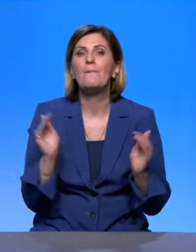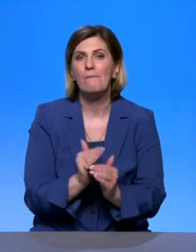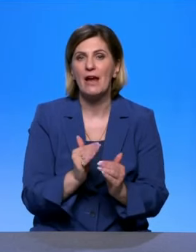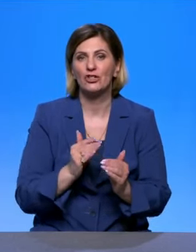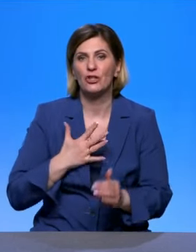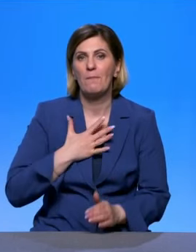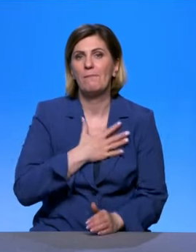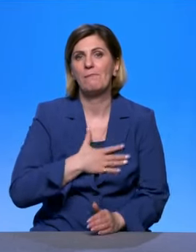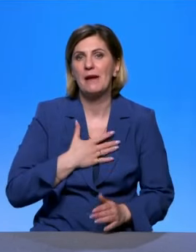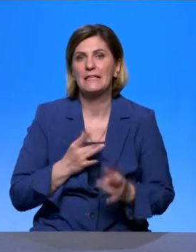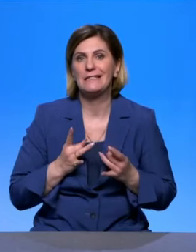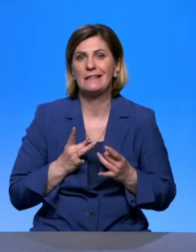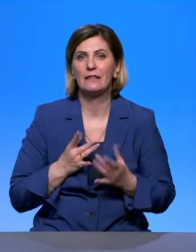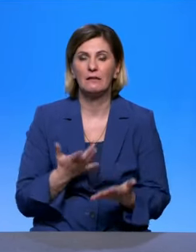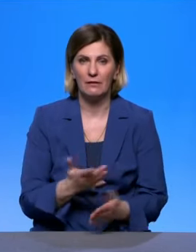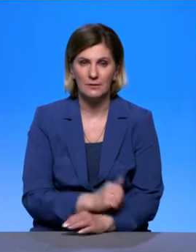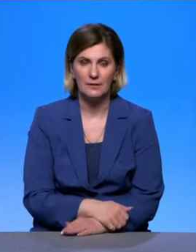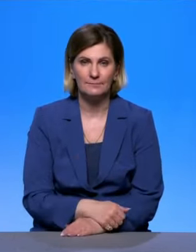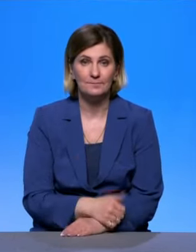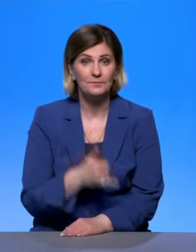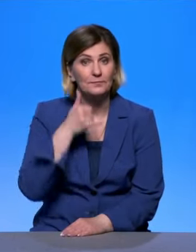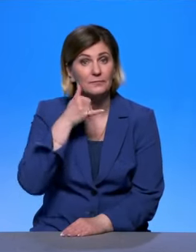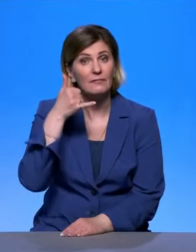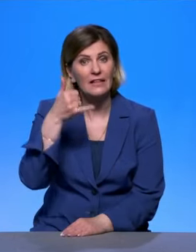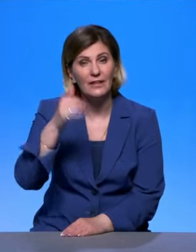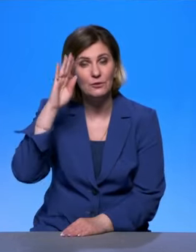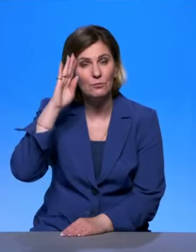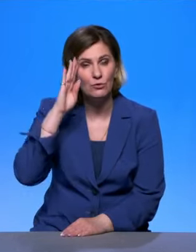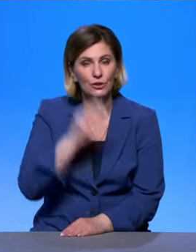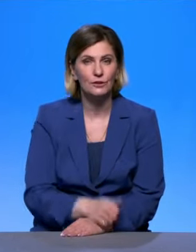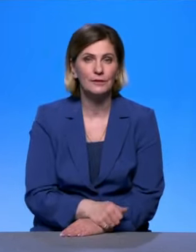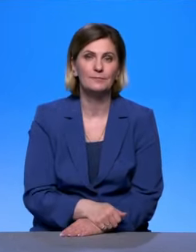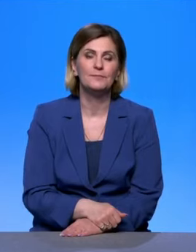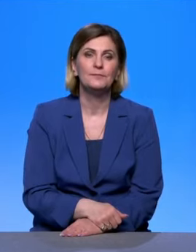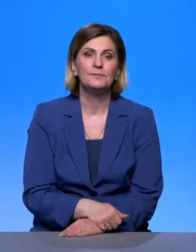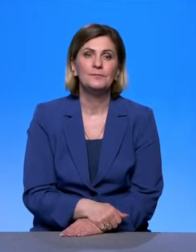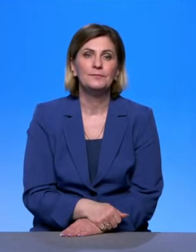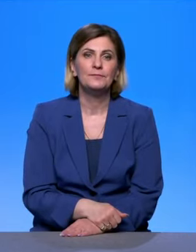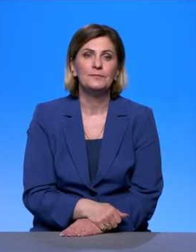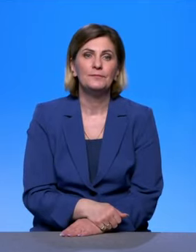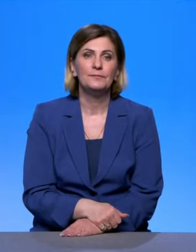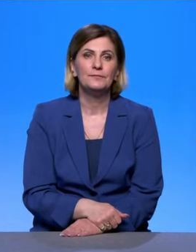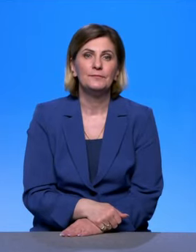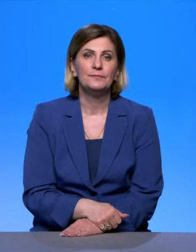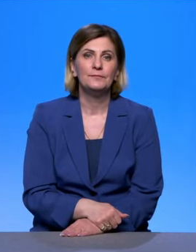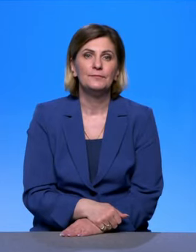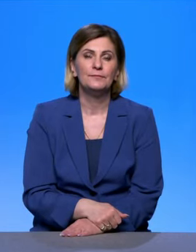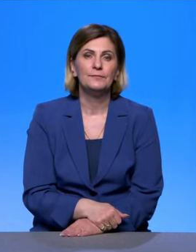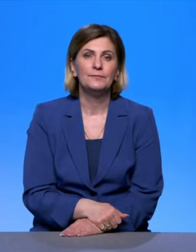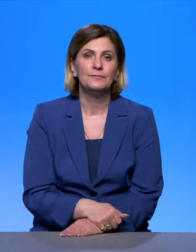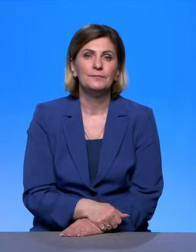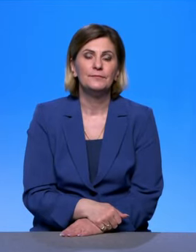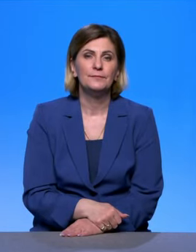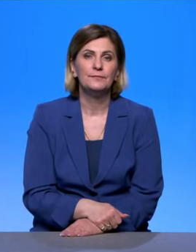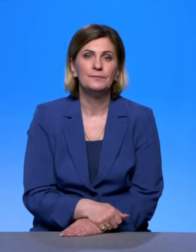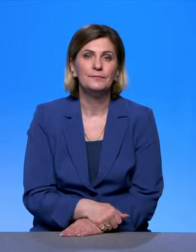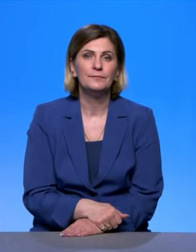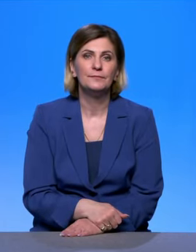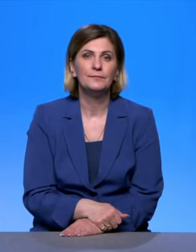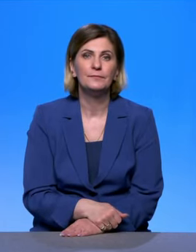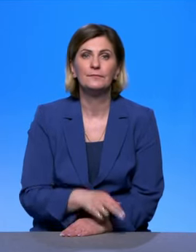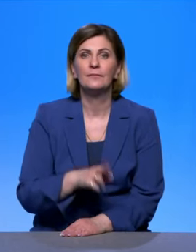Вот. Давайте послушаем Владимира из Тульской. Владимир, здравствуйте. Здравствуйте. Рассказывайте.